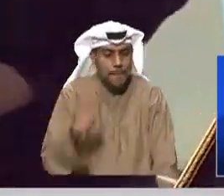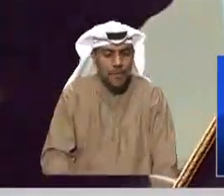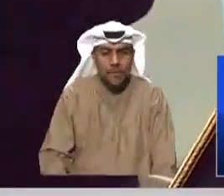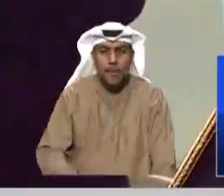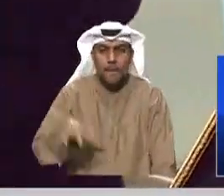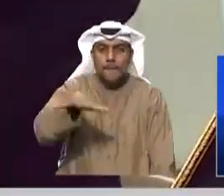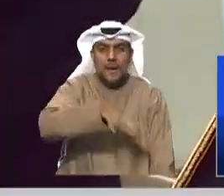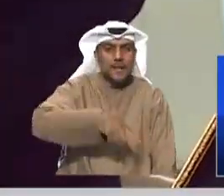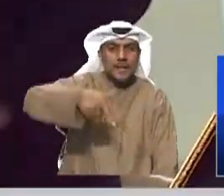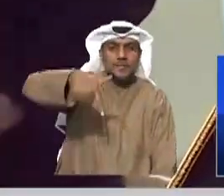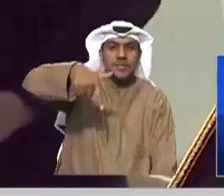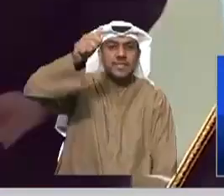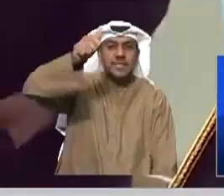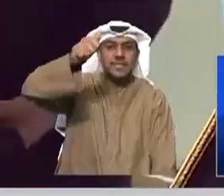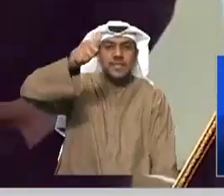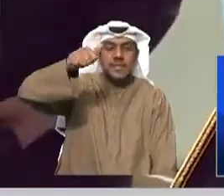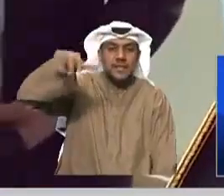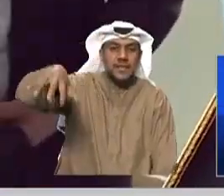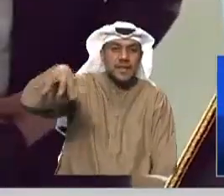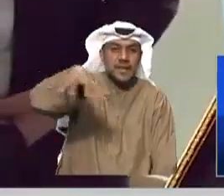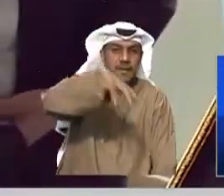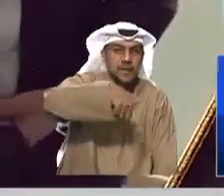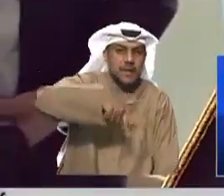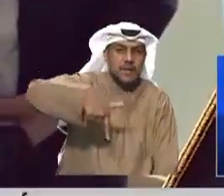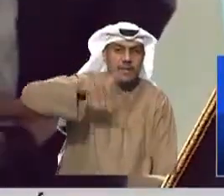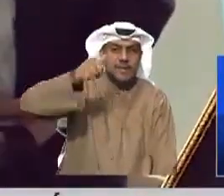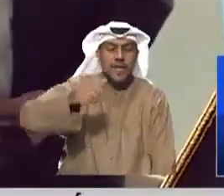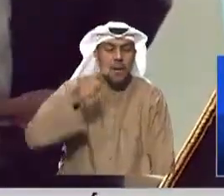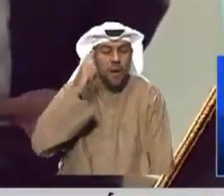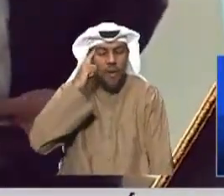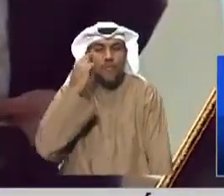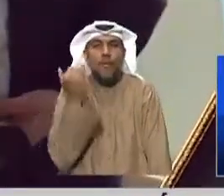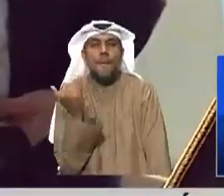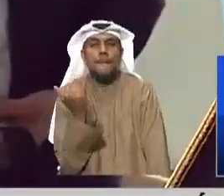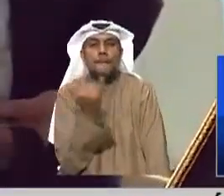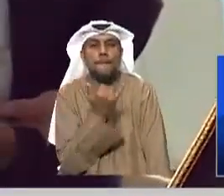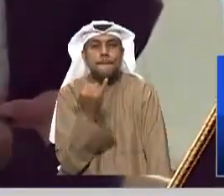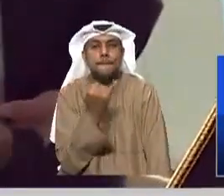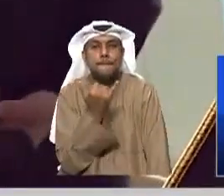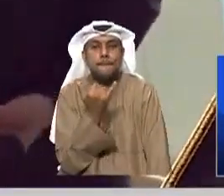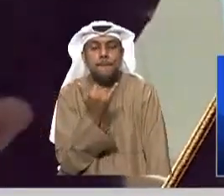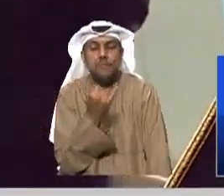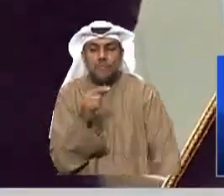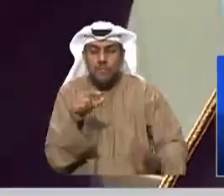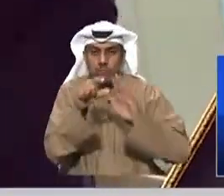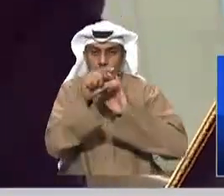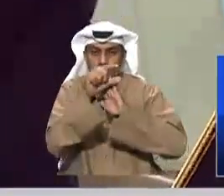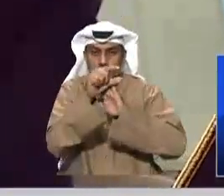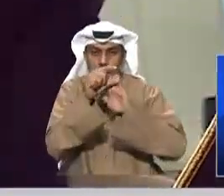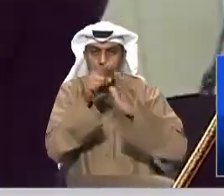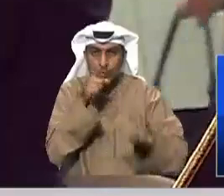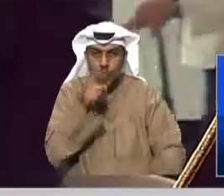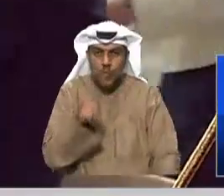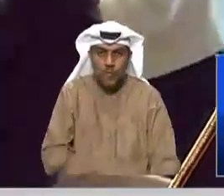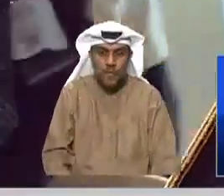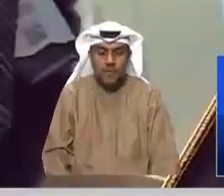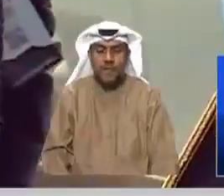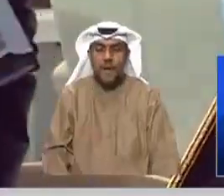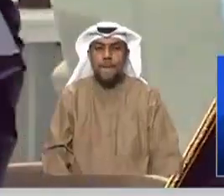60 دولة بالفعل هي تحس بأهمية الموضوع وكيفية التعامل مع قطاع مهم مثل قطاع